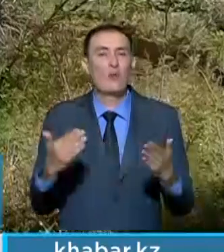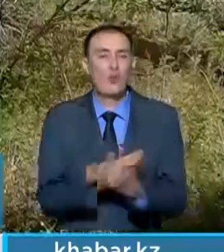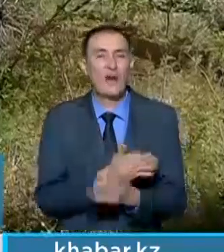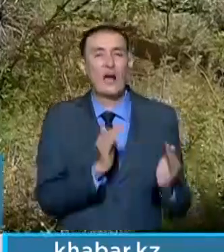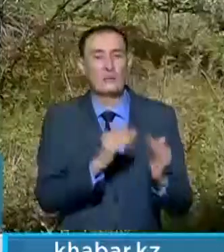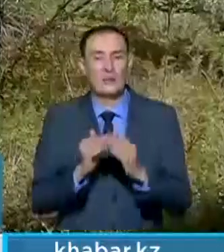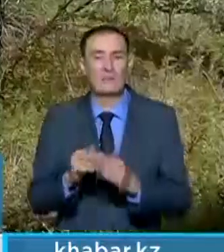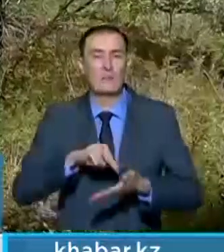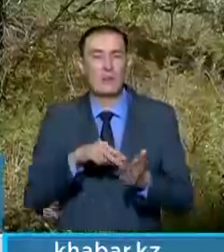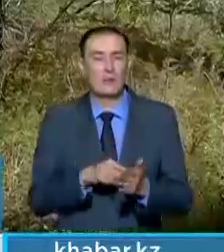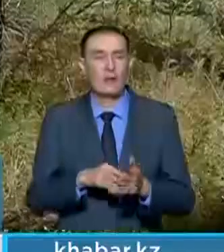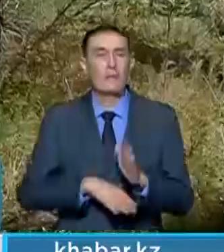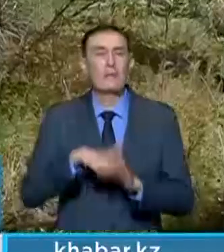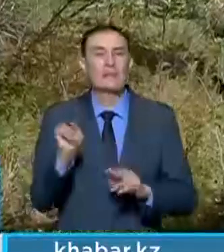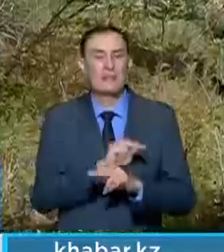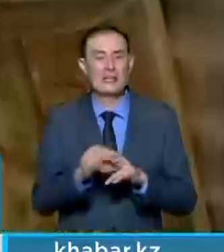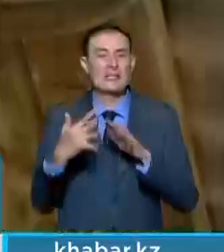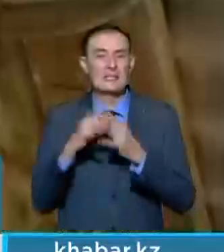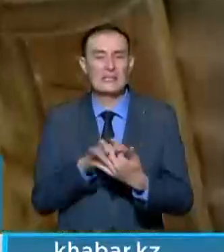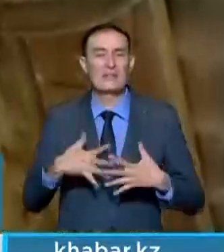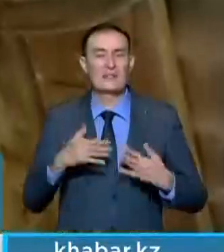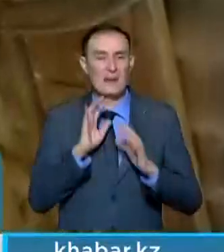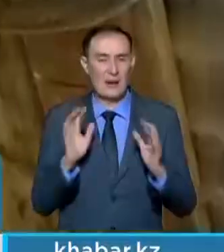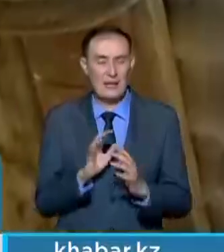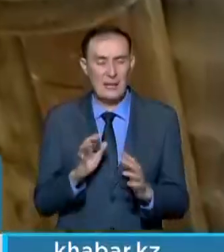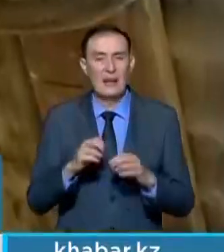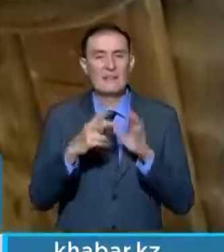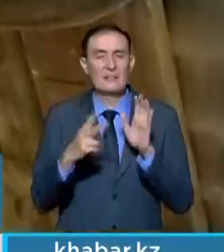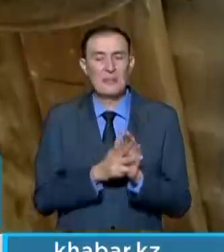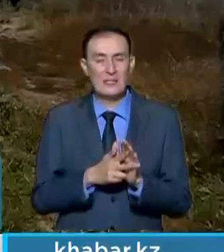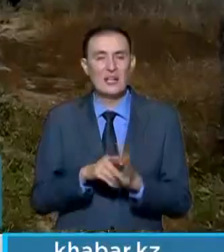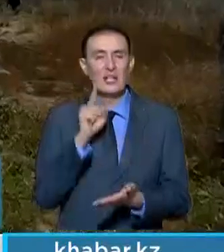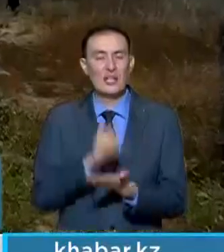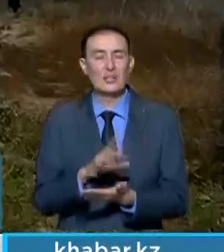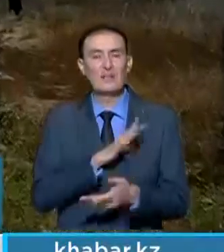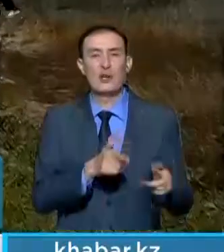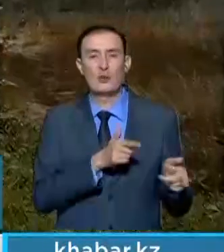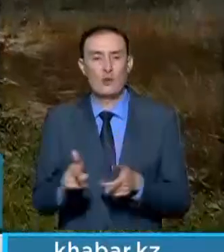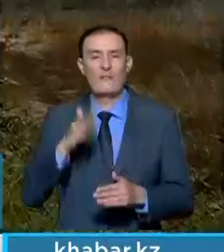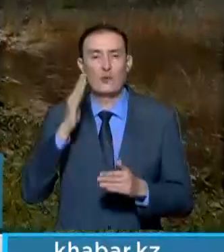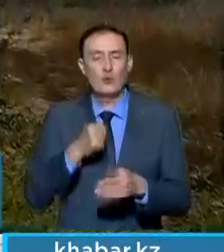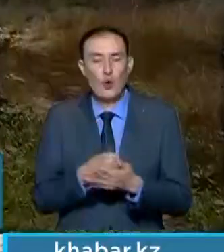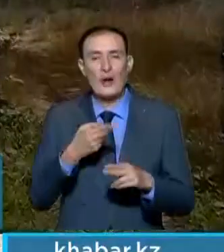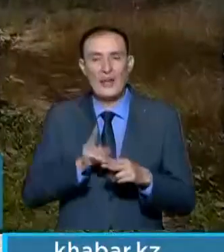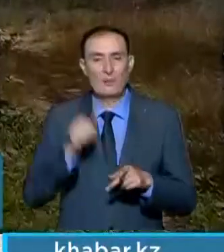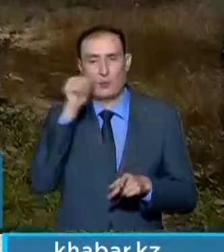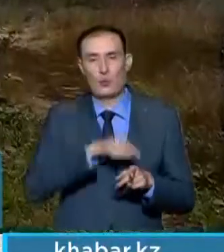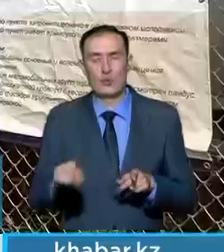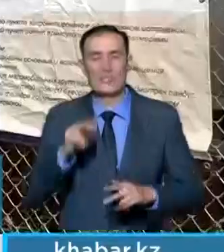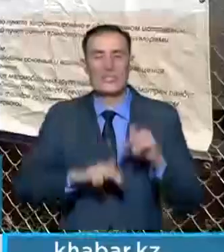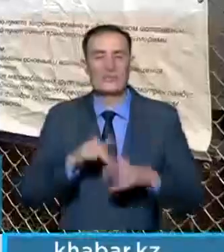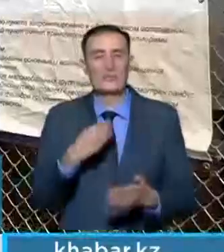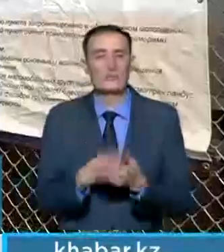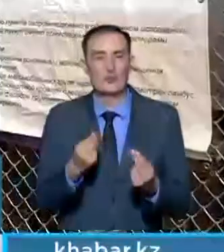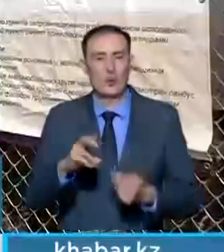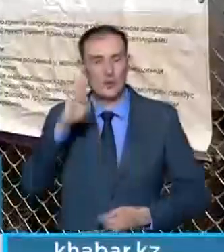Объекты возводят в рамках проекта модернизации сельского здравоохранения. 18 из них должны сдать до конца этого года. На строительство из